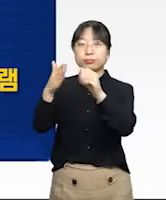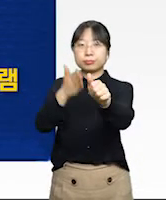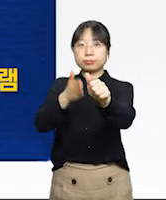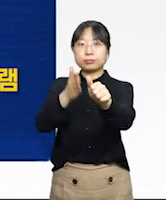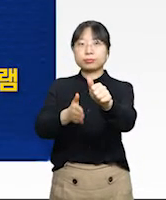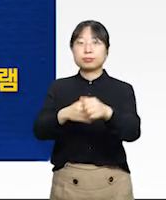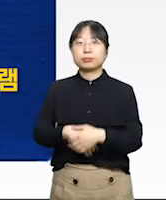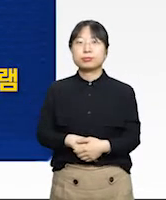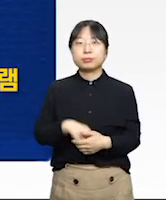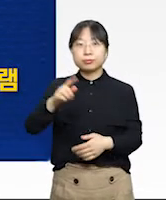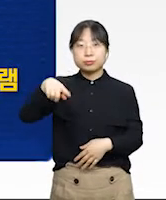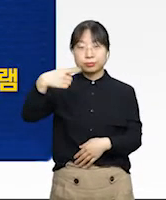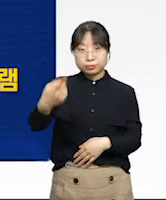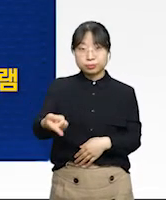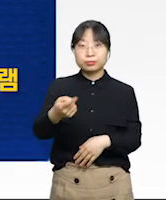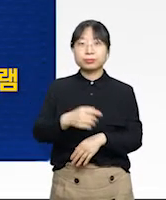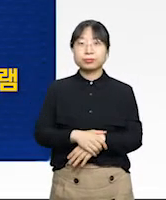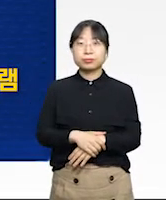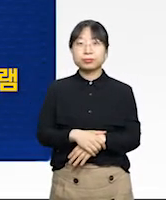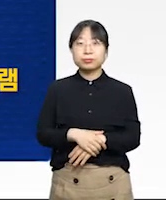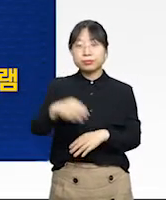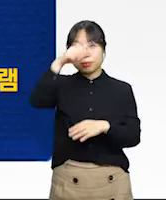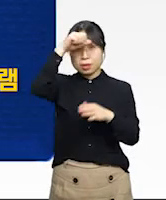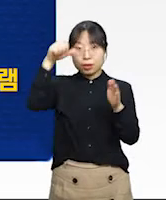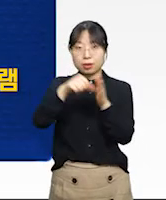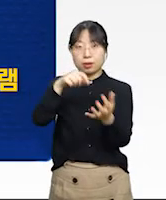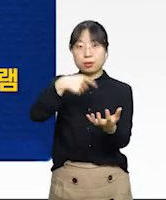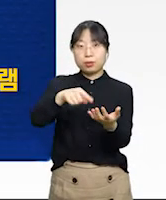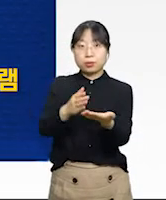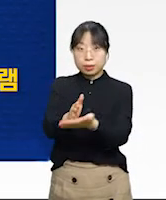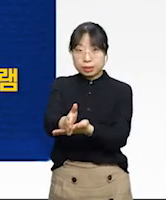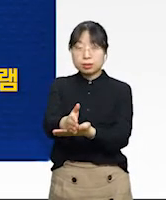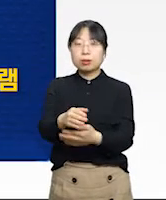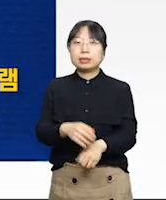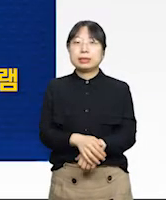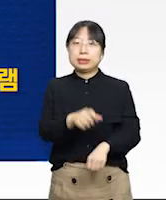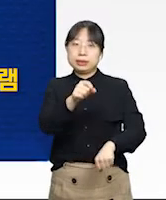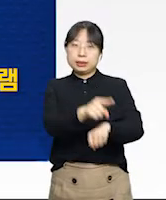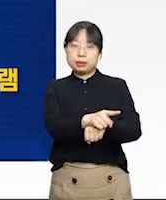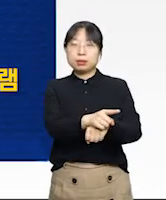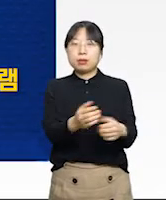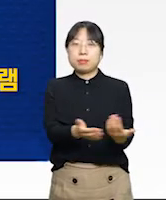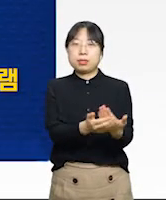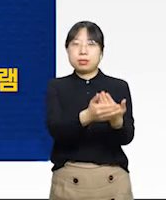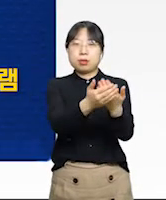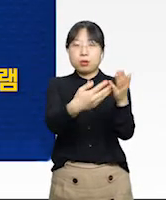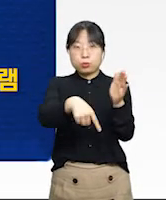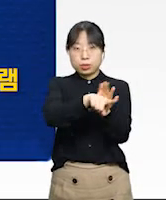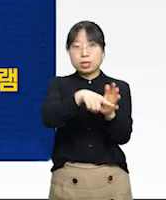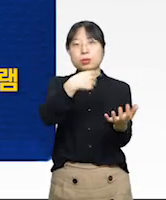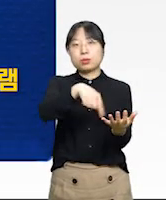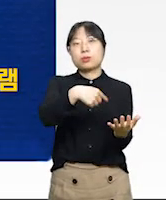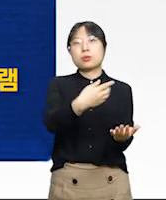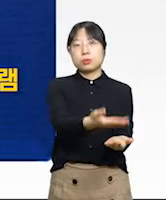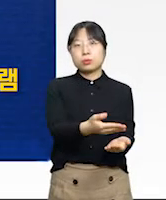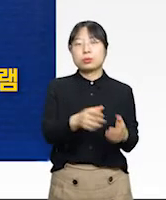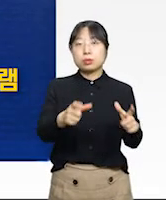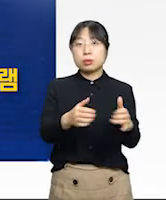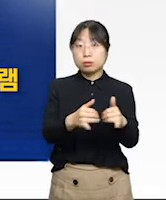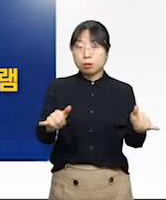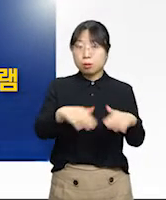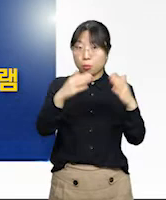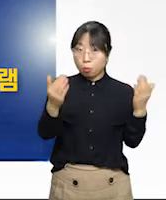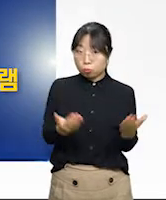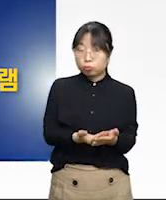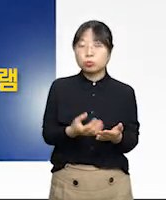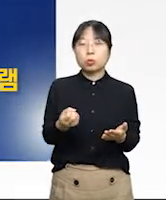평생교육과에서 인성함양 프로그램 수강생을 모집합니다. 의왕시민이나 의왕시 소재 사업장 근로자라면 누구나